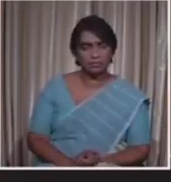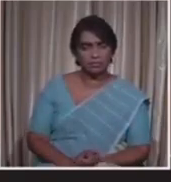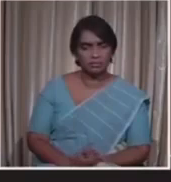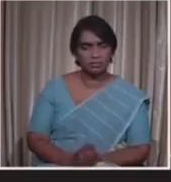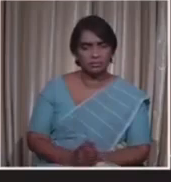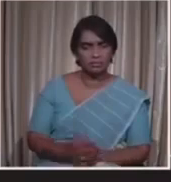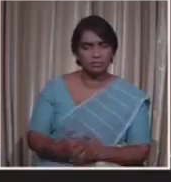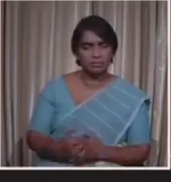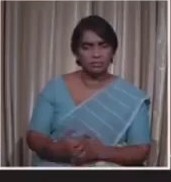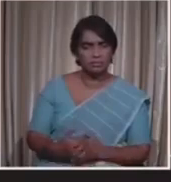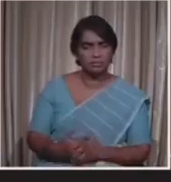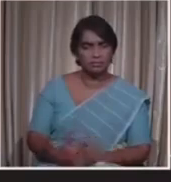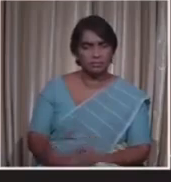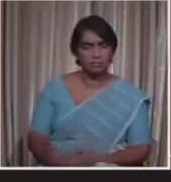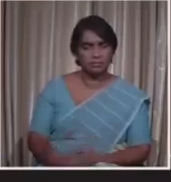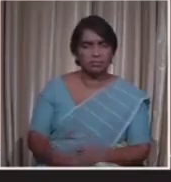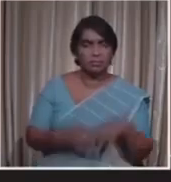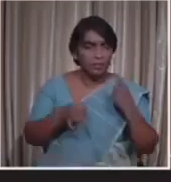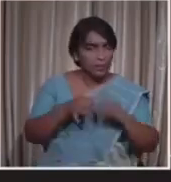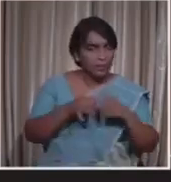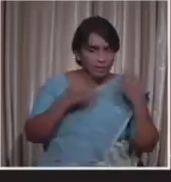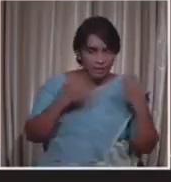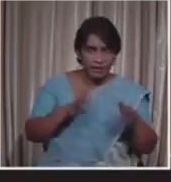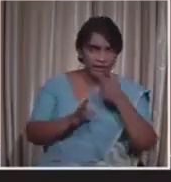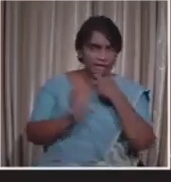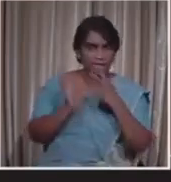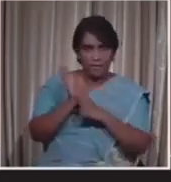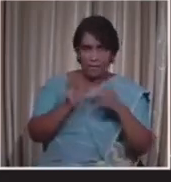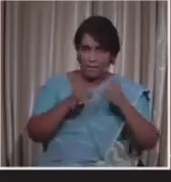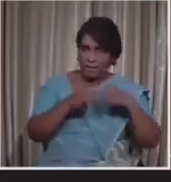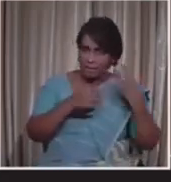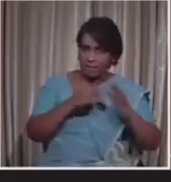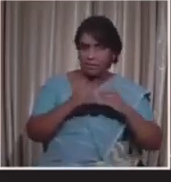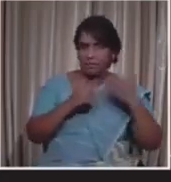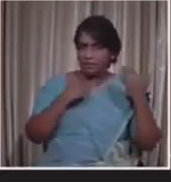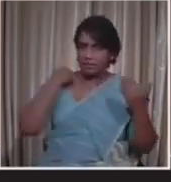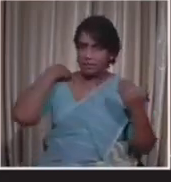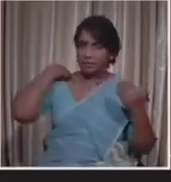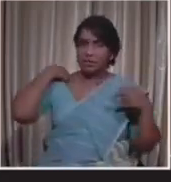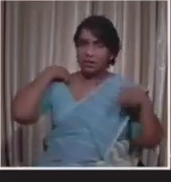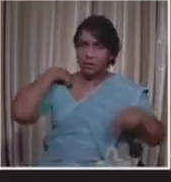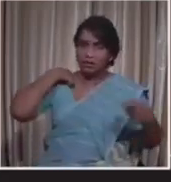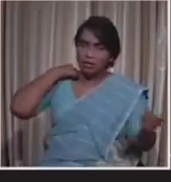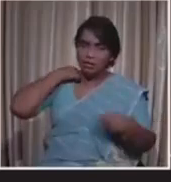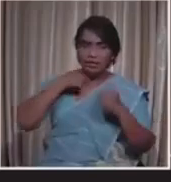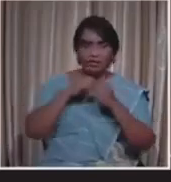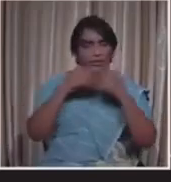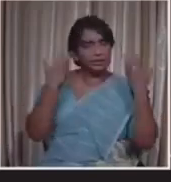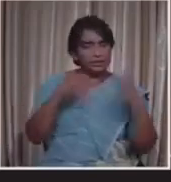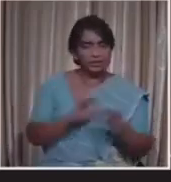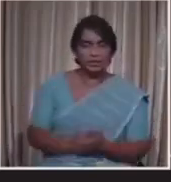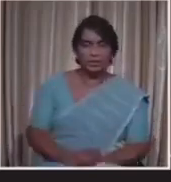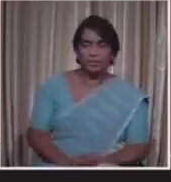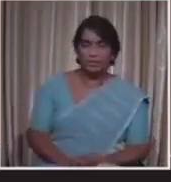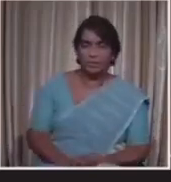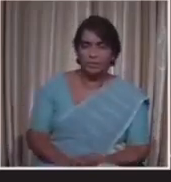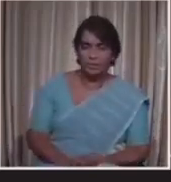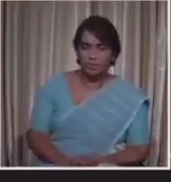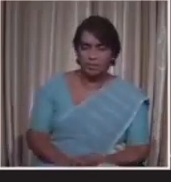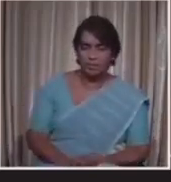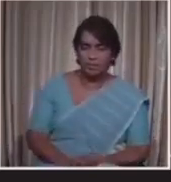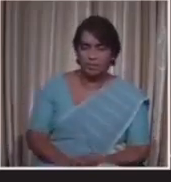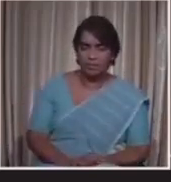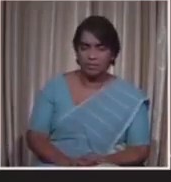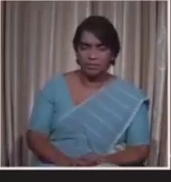අපි මේ ප්‍රශ්නෙට ගිහිල්ලා විමල් විරුවන්ස මැතිතුමා අපි මේ අද දවසේ කටයුතු අවසන් කරමු. ඒක